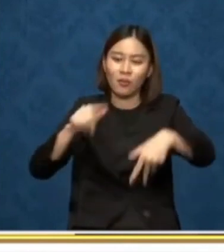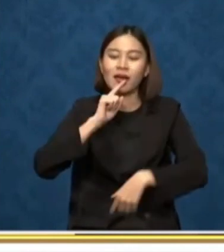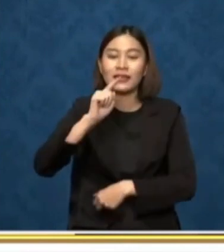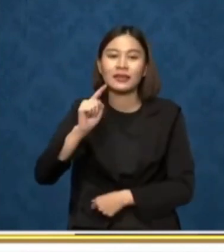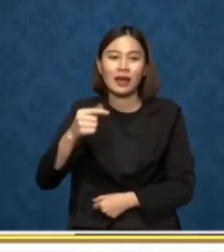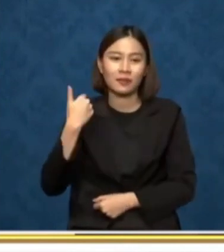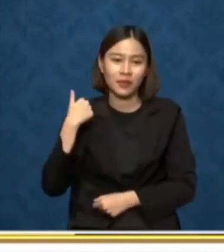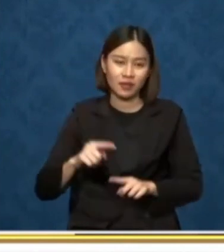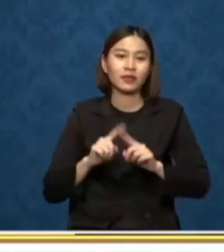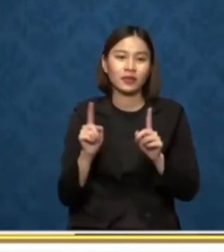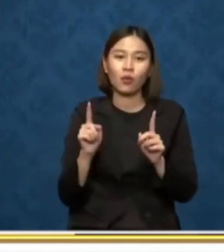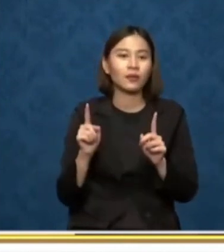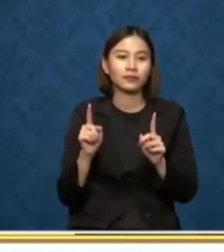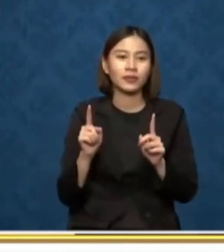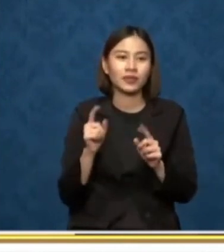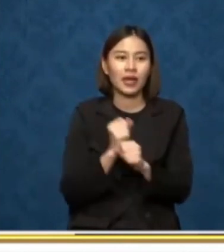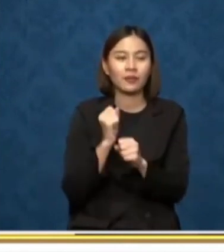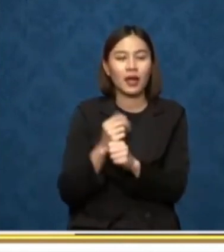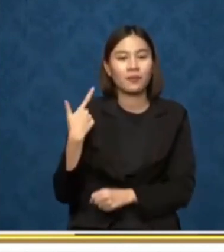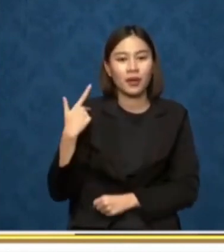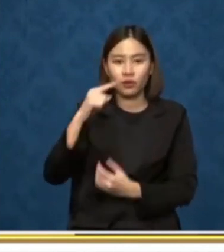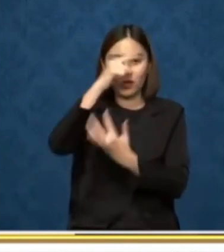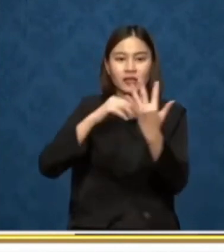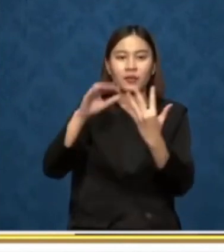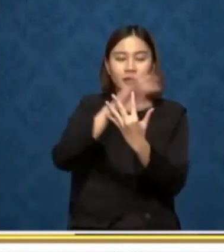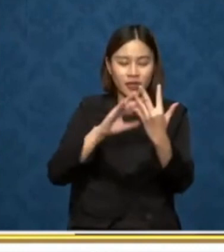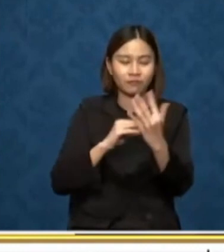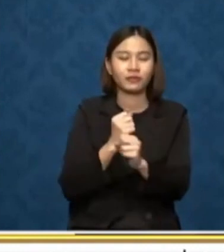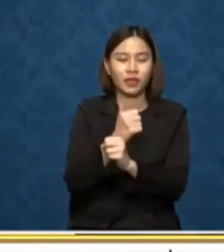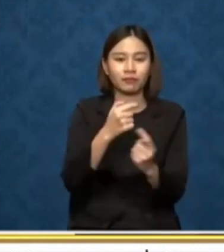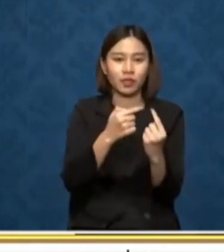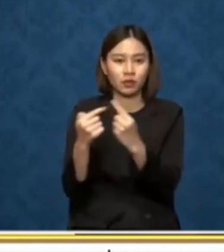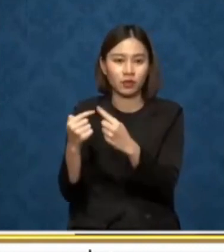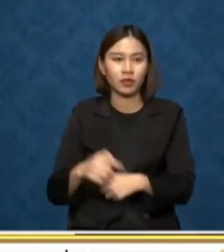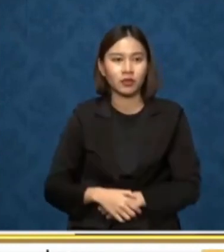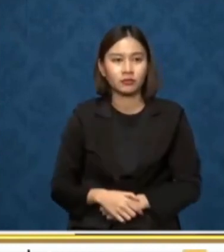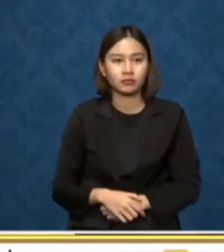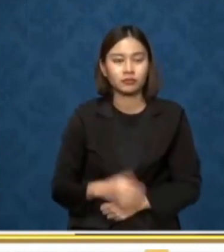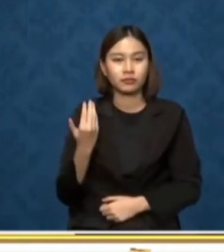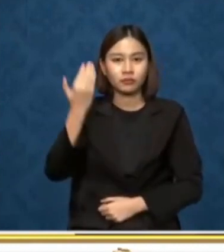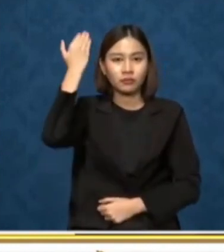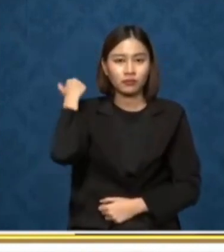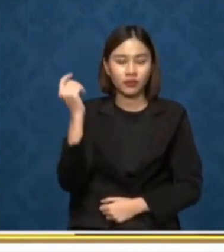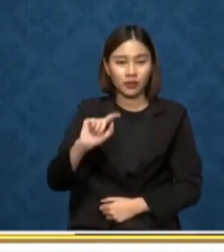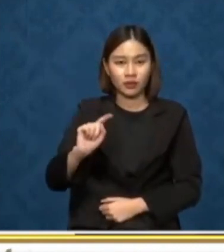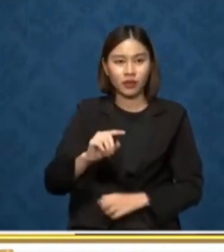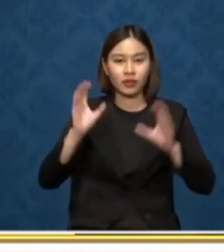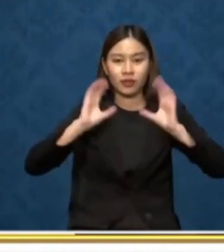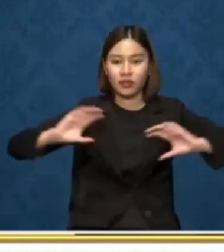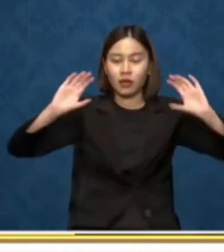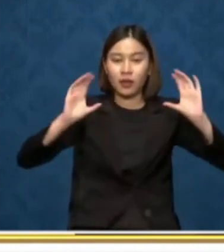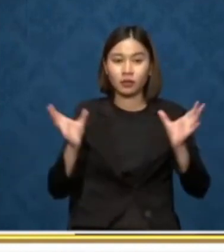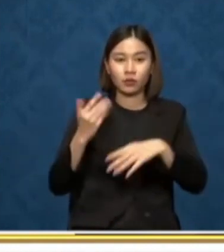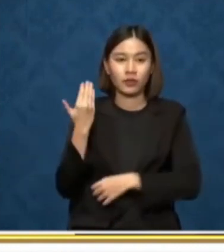แต่ผมก็ถือว่าทำอะไรให้เป็นประโยชน์กับประเทศชาติก็จะทำอย่างคราวที่แล้วนะฮะรัฐบาลที่แล้วนี่ก็